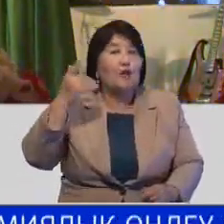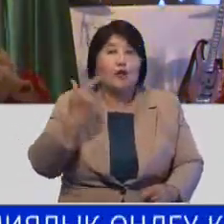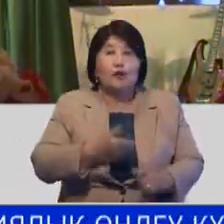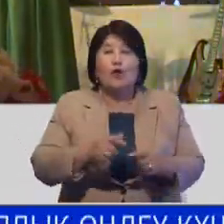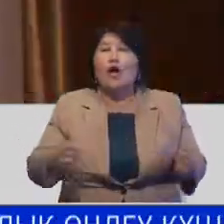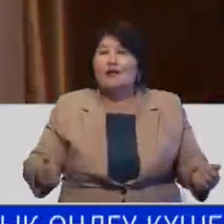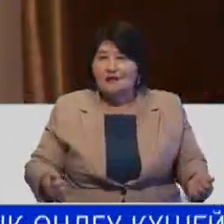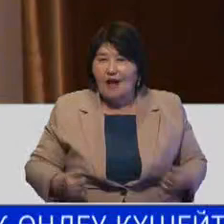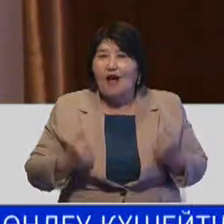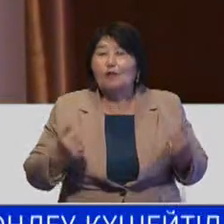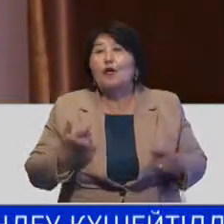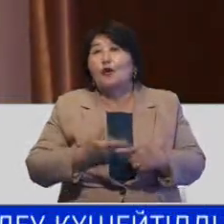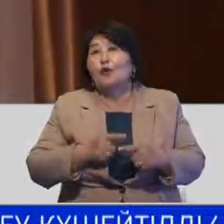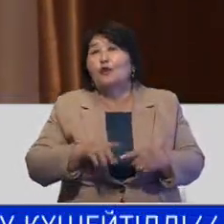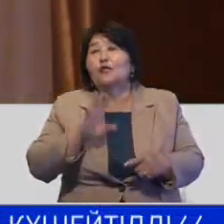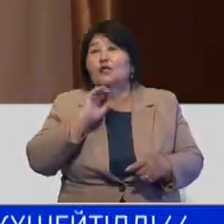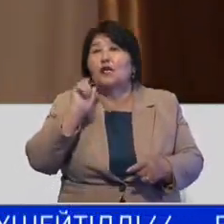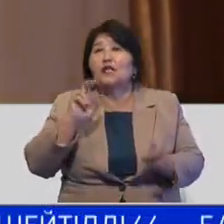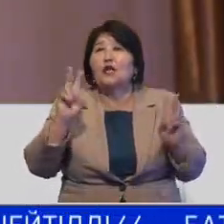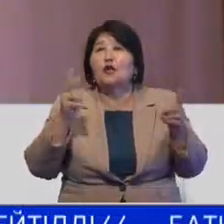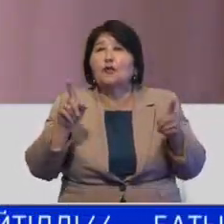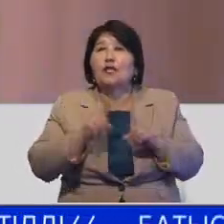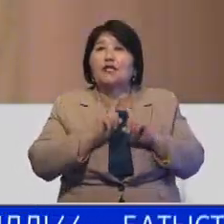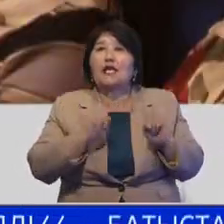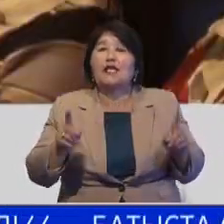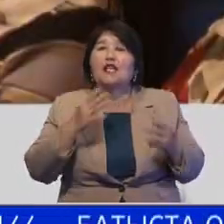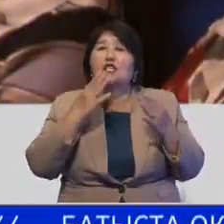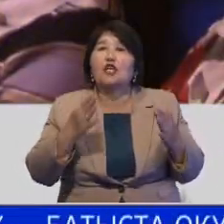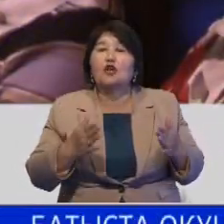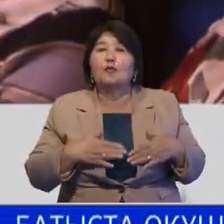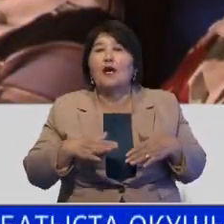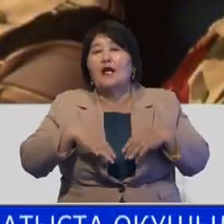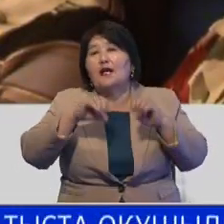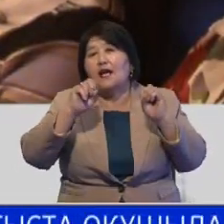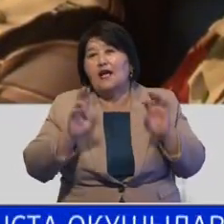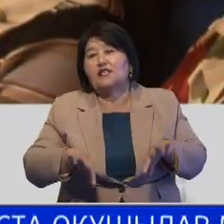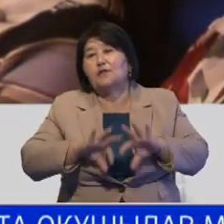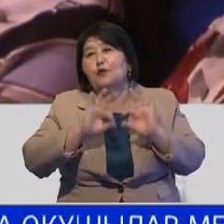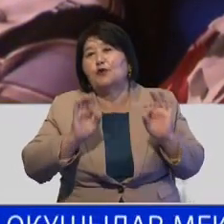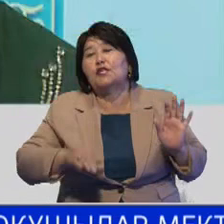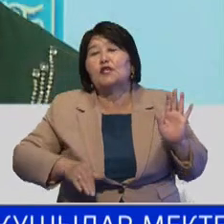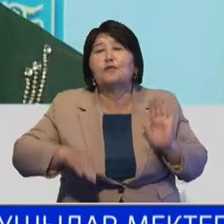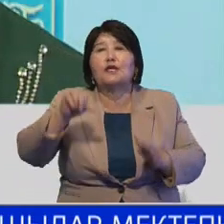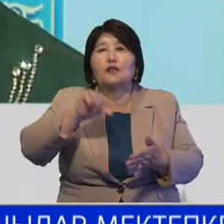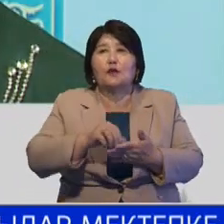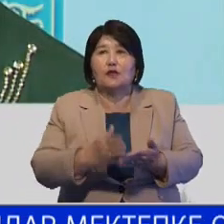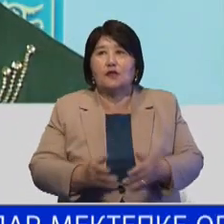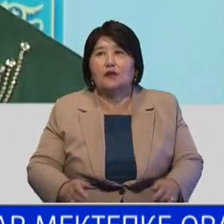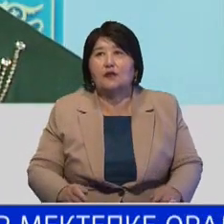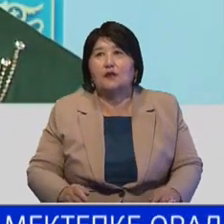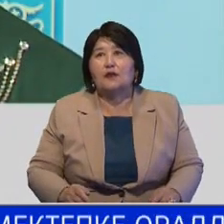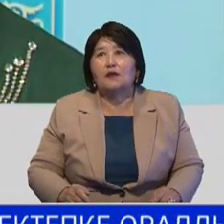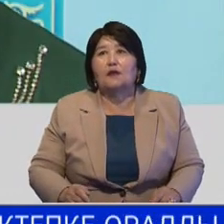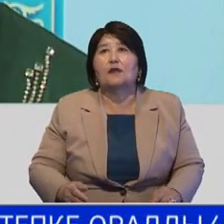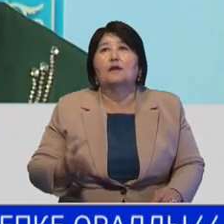соған талпынды. Осылайша бұрымдының биге деген ерекше махаббаты кәсіби өнердің биігіне көтерді. Егер қайтып